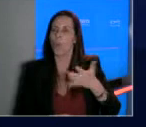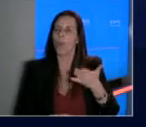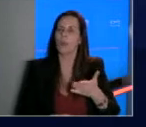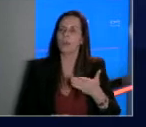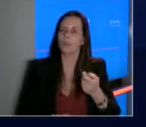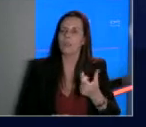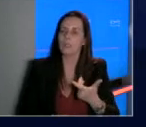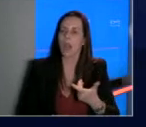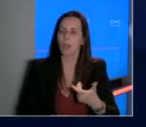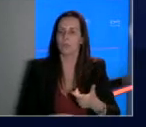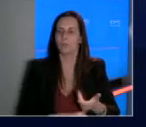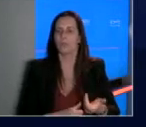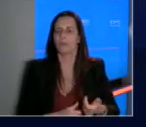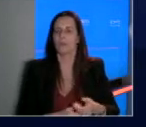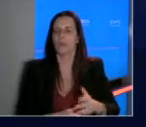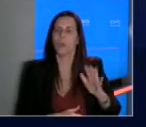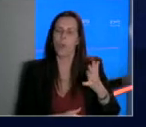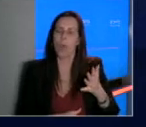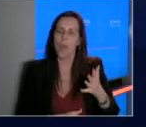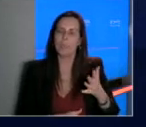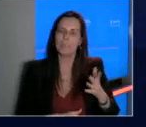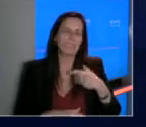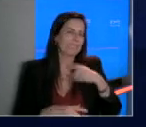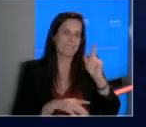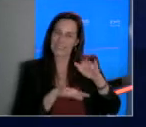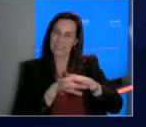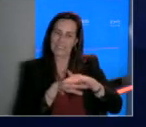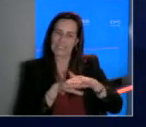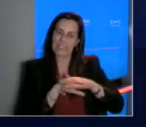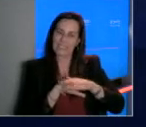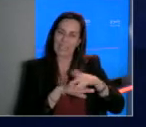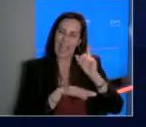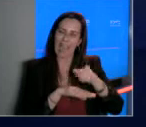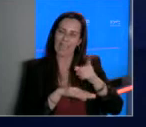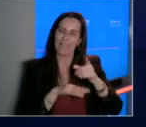יהיה קצת איזשהו איחוי. אני מצטער, מירי, אני מצטער,